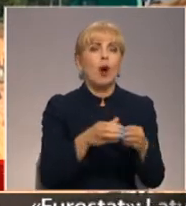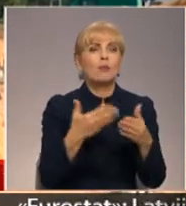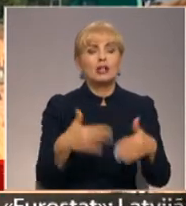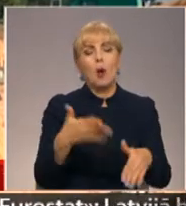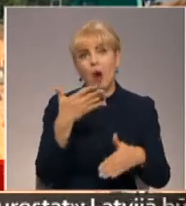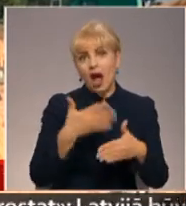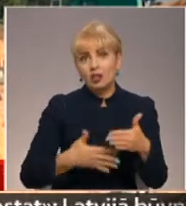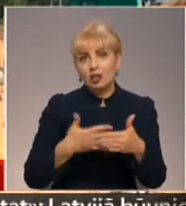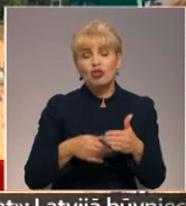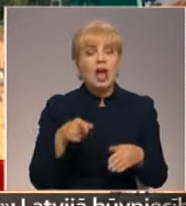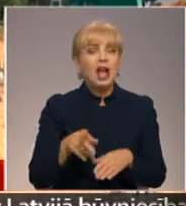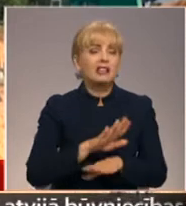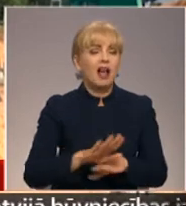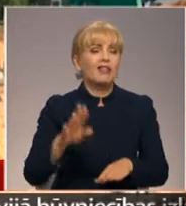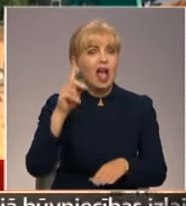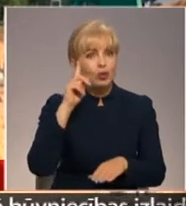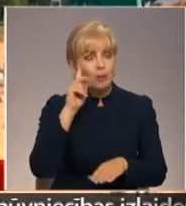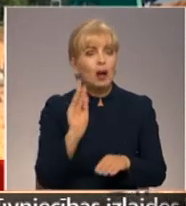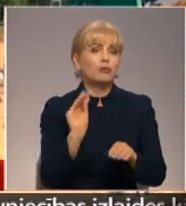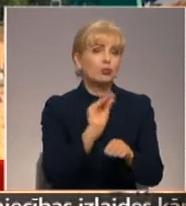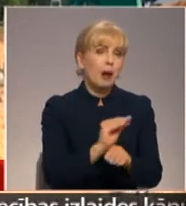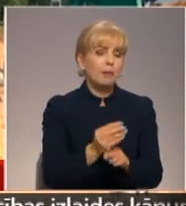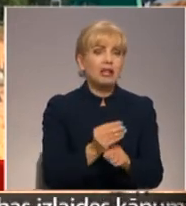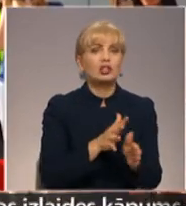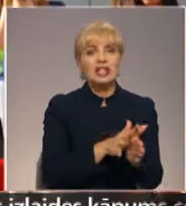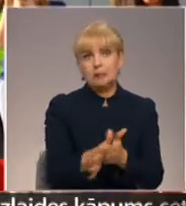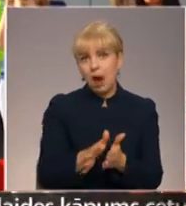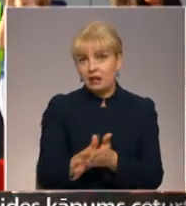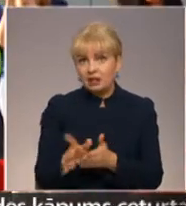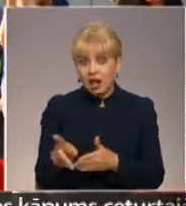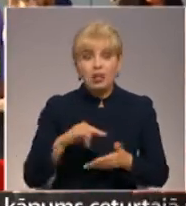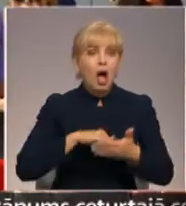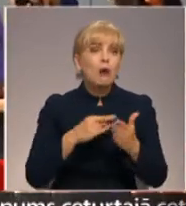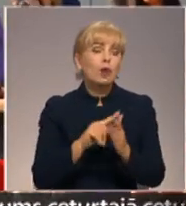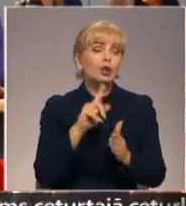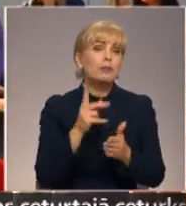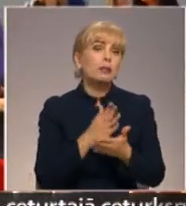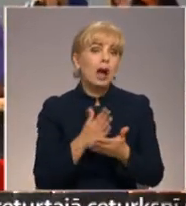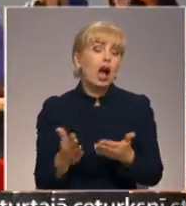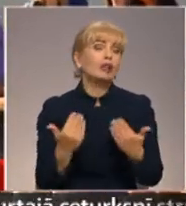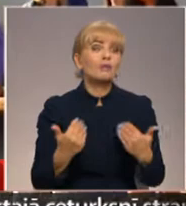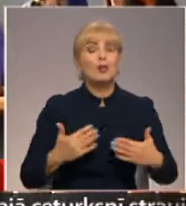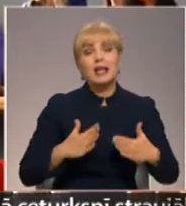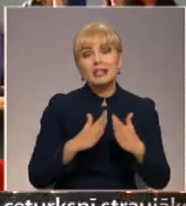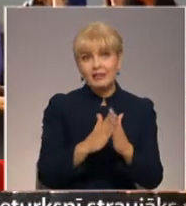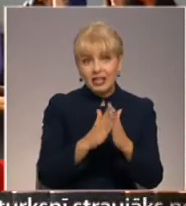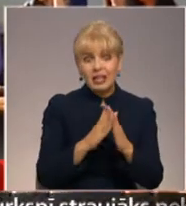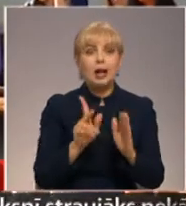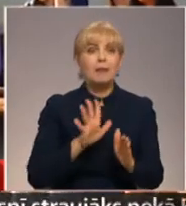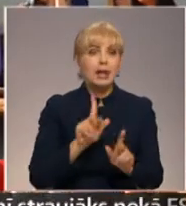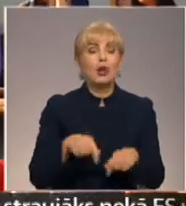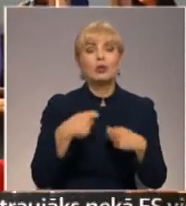atrisinājuši, un es nedomāju, ka būs kaut kāds papildus liels izmaksas. Projekta pirmajā kārtā, kam šodien svinīgā gaisotnē tika